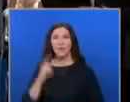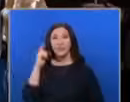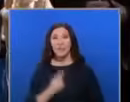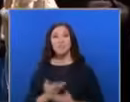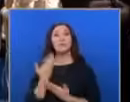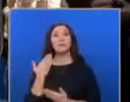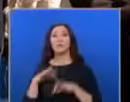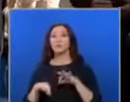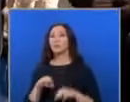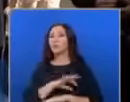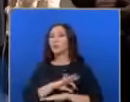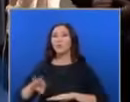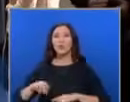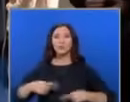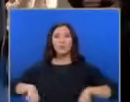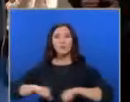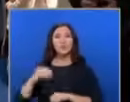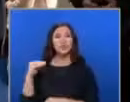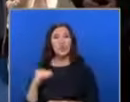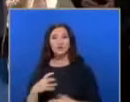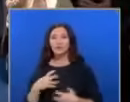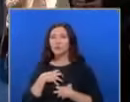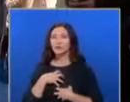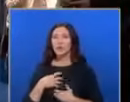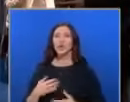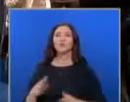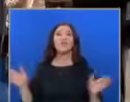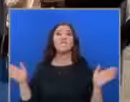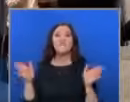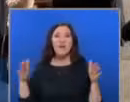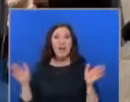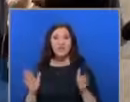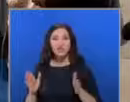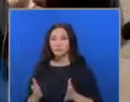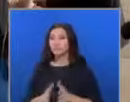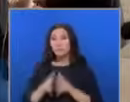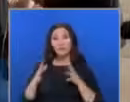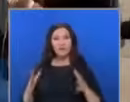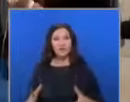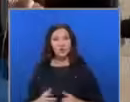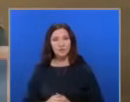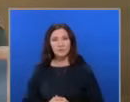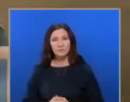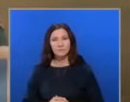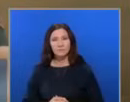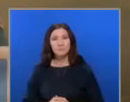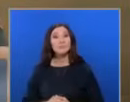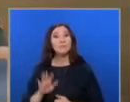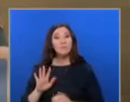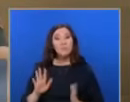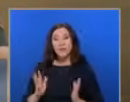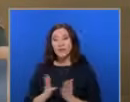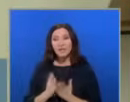Ден преди гласуването на проекто кабинета Желязков, напрежението във Величие расте. На